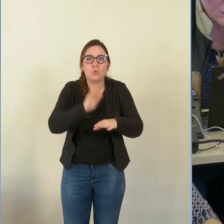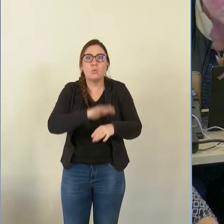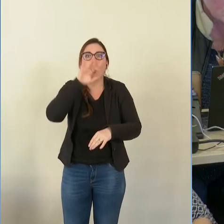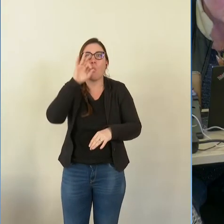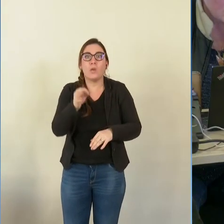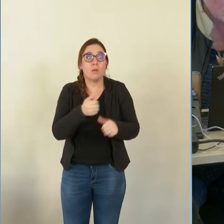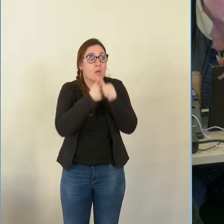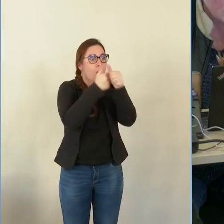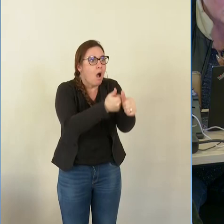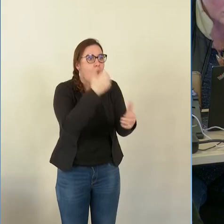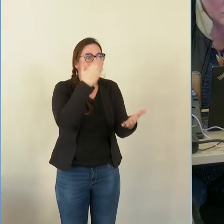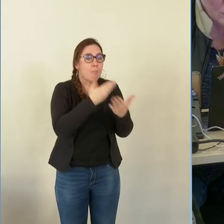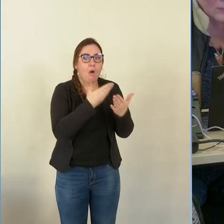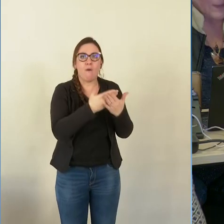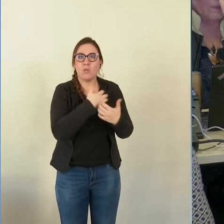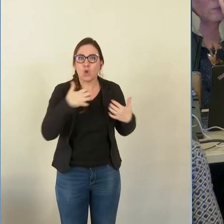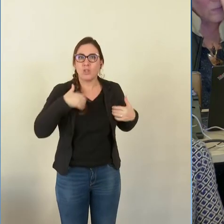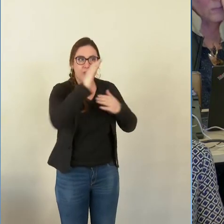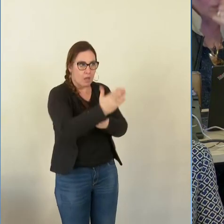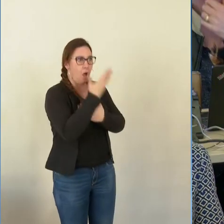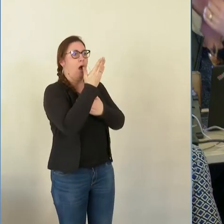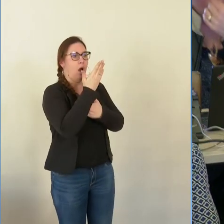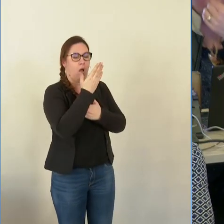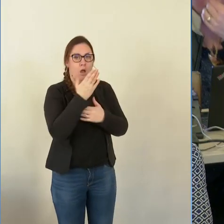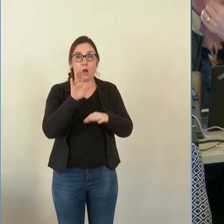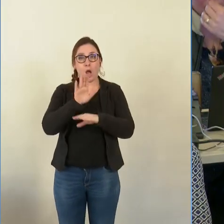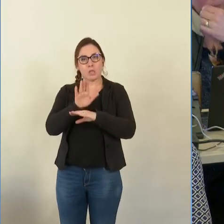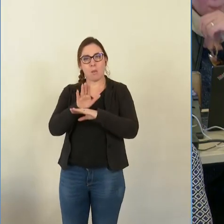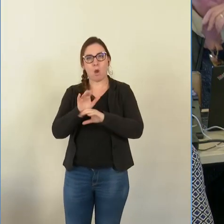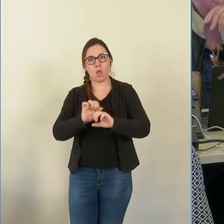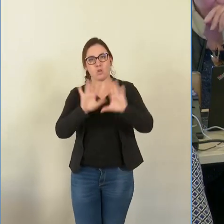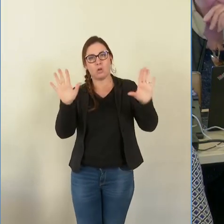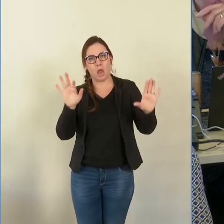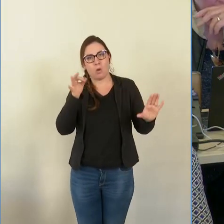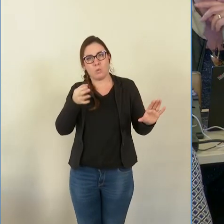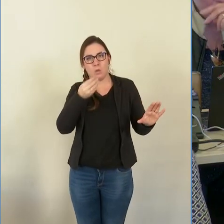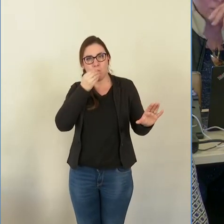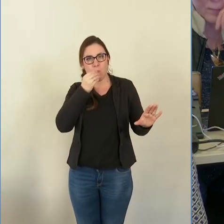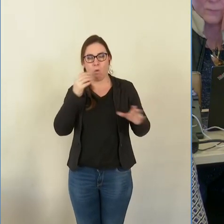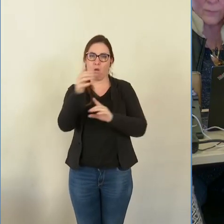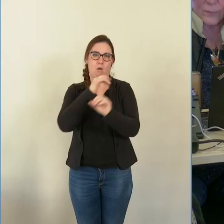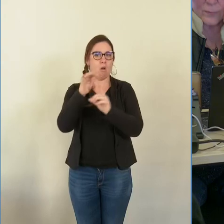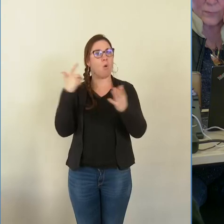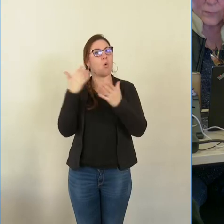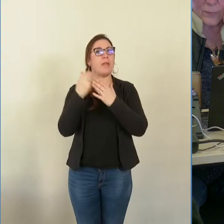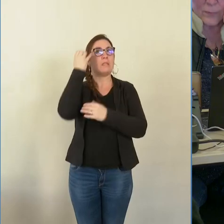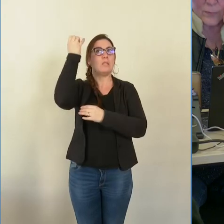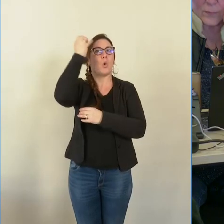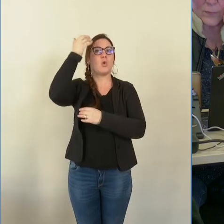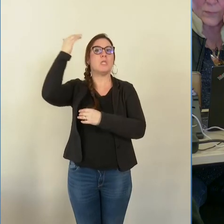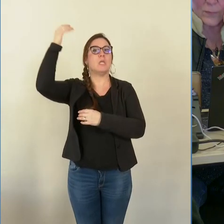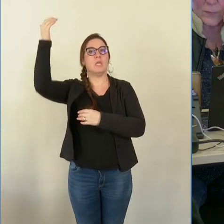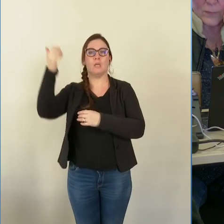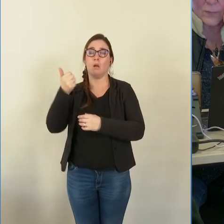scientifique voilà je trouvais assez intéressant ce témoignage pour replacer un petit peu le le contexte idéologique dans lequel on vous